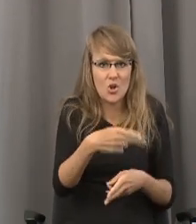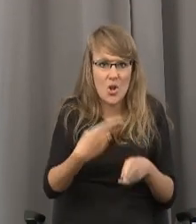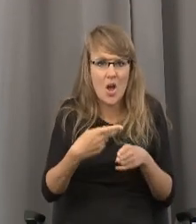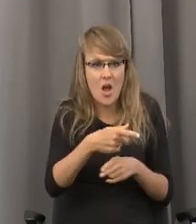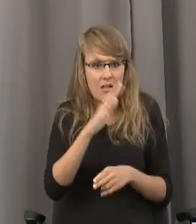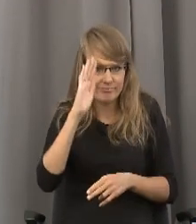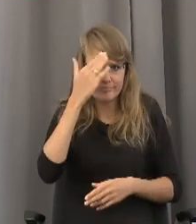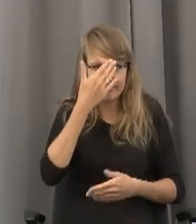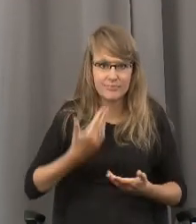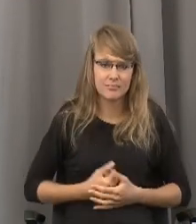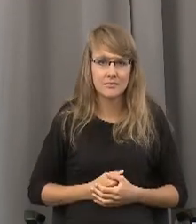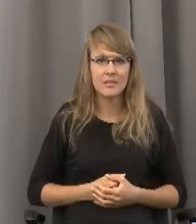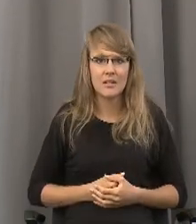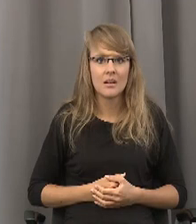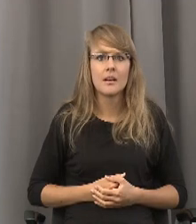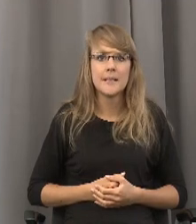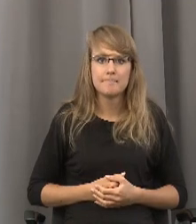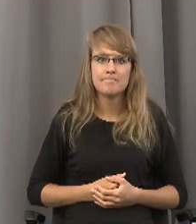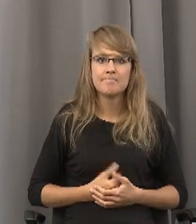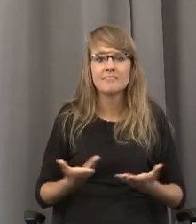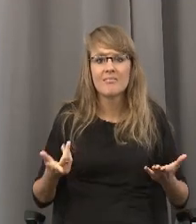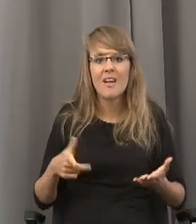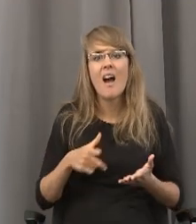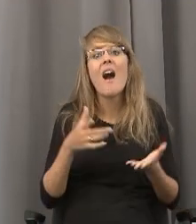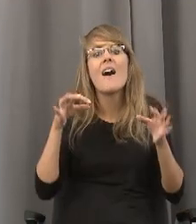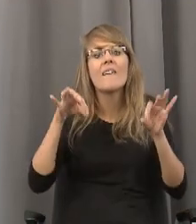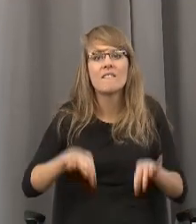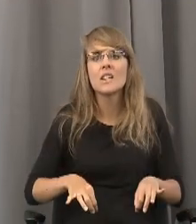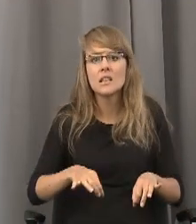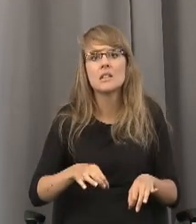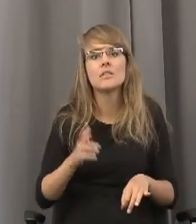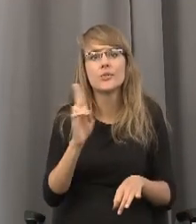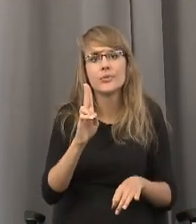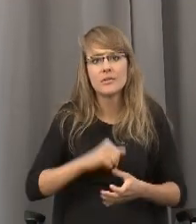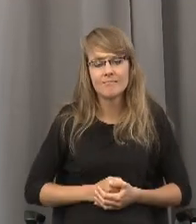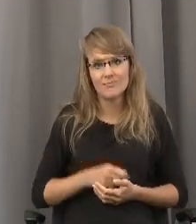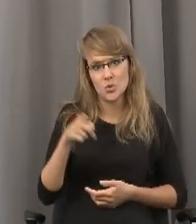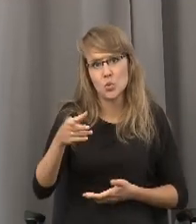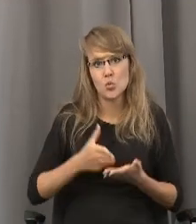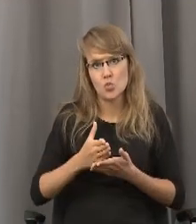otępienny, ale znowu winą za to należy obarczać